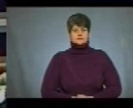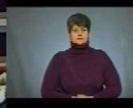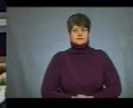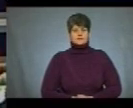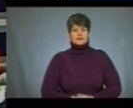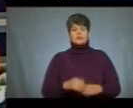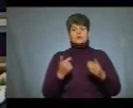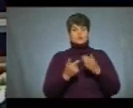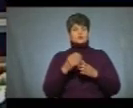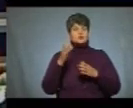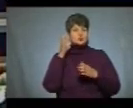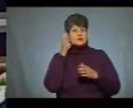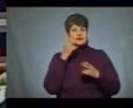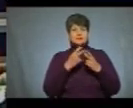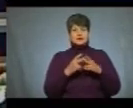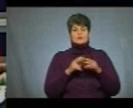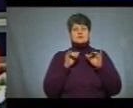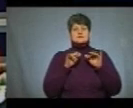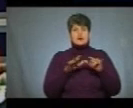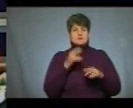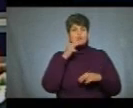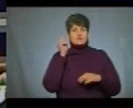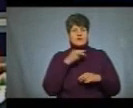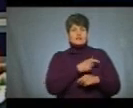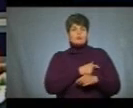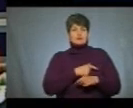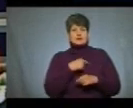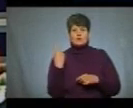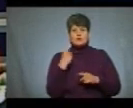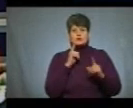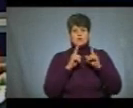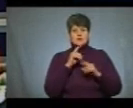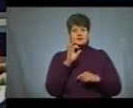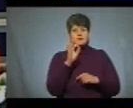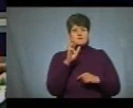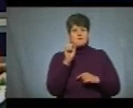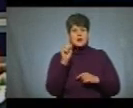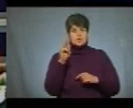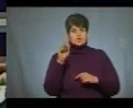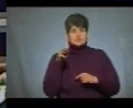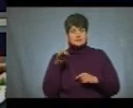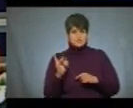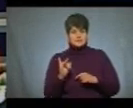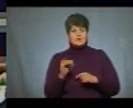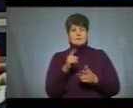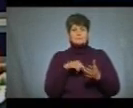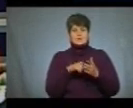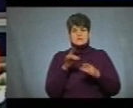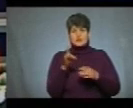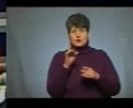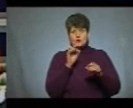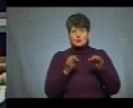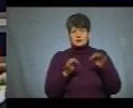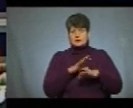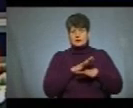Чергове слухання кримінальної справи за обвинуваченням депутата облради Олександра Башти в Тернопільському міськрайонному суді не відбулося